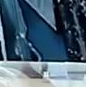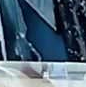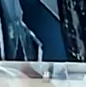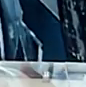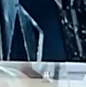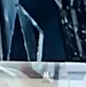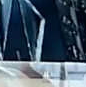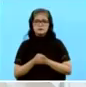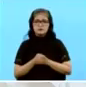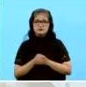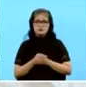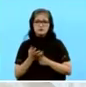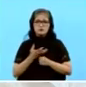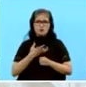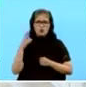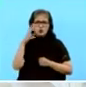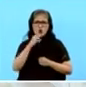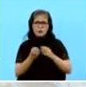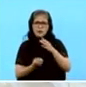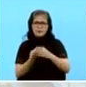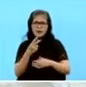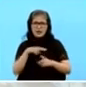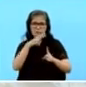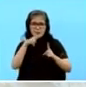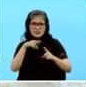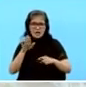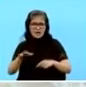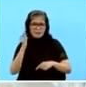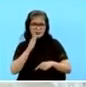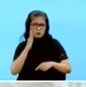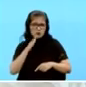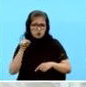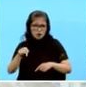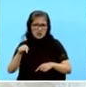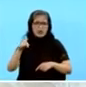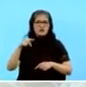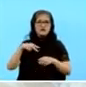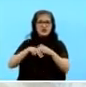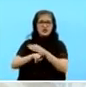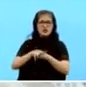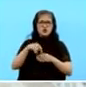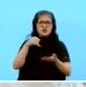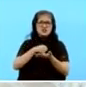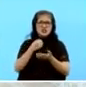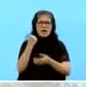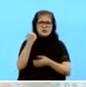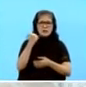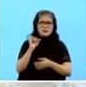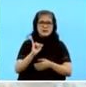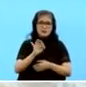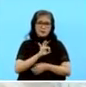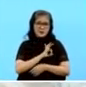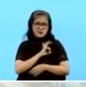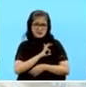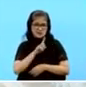Hai daun pemirsa untuk mengetahui perkembangan terkini dari pemeriksaan pemuda yang membuat video berisikan ancaman kepada